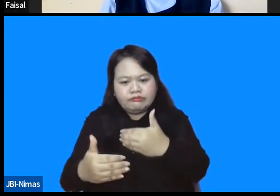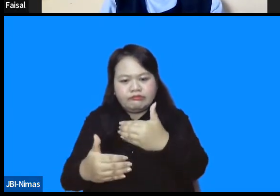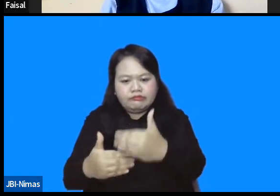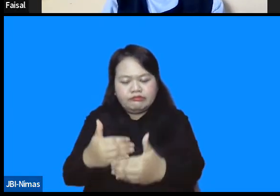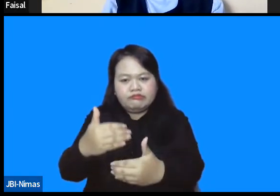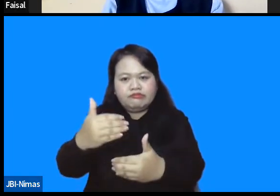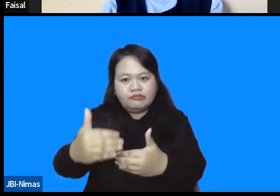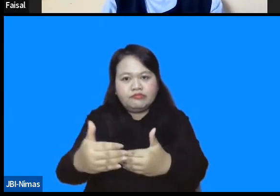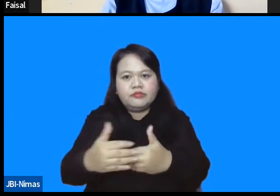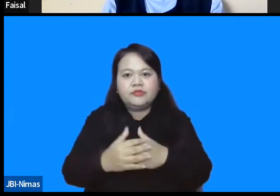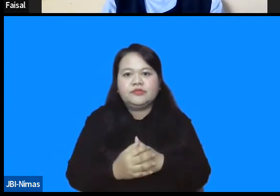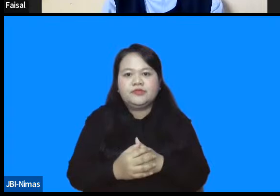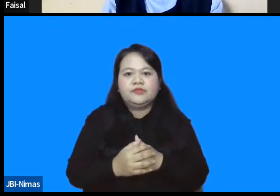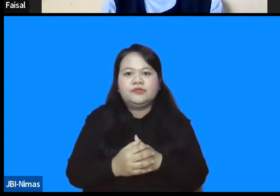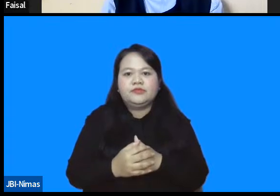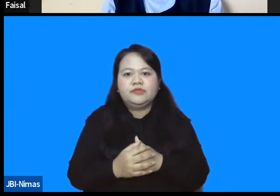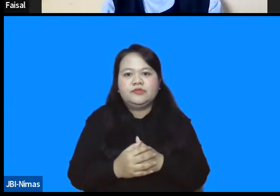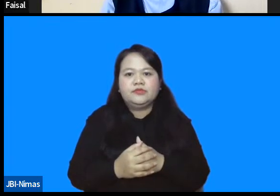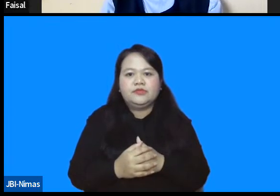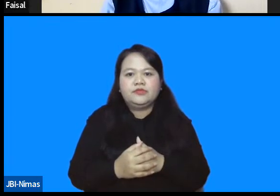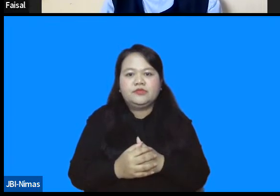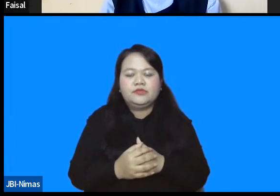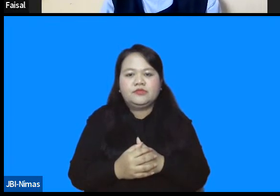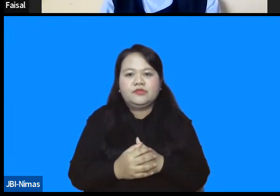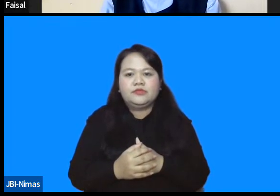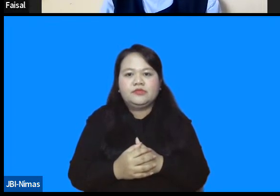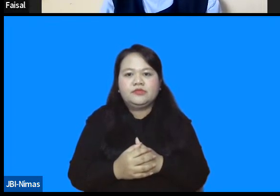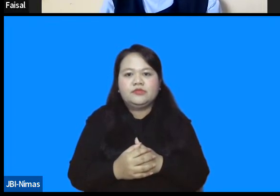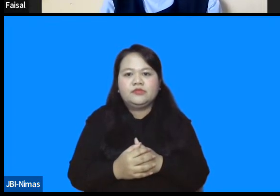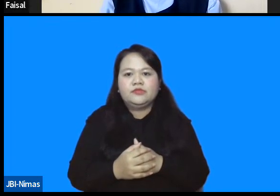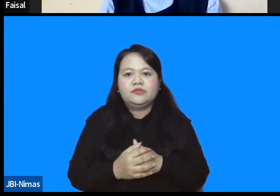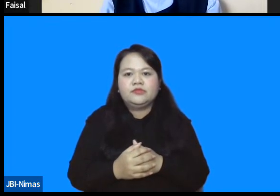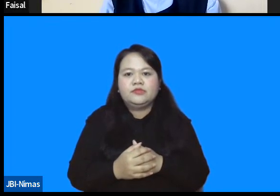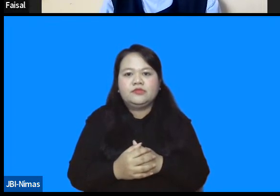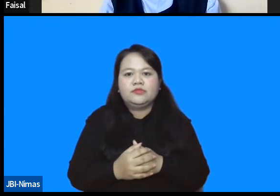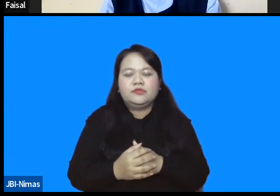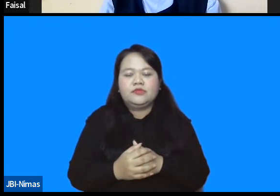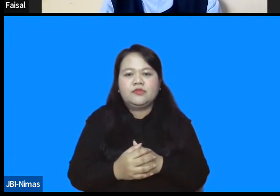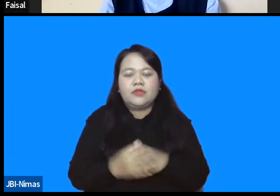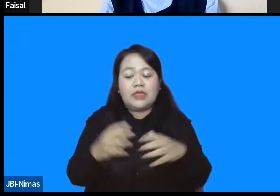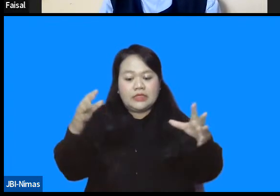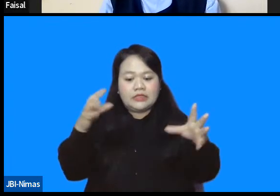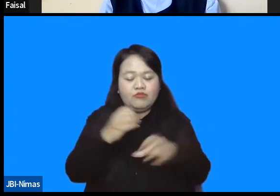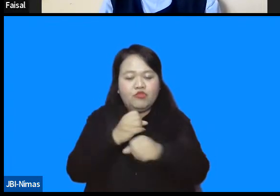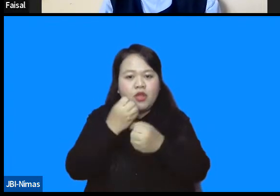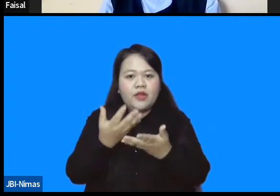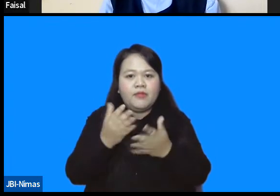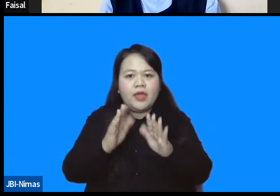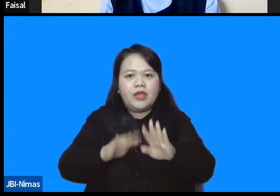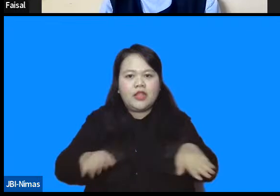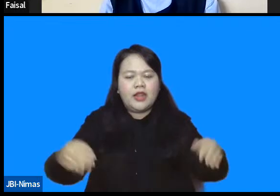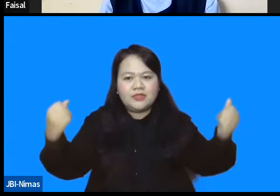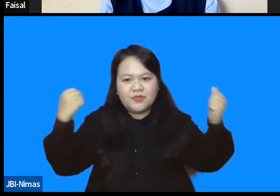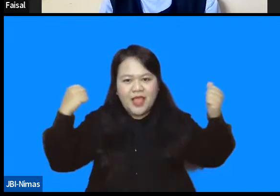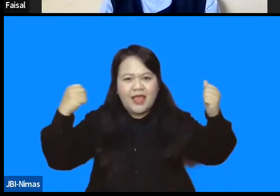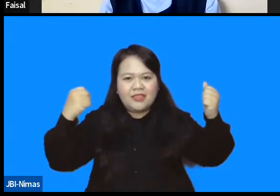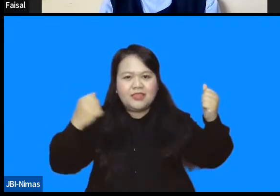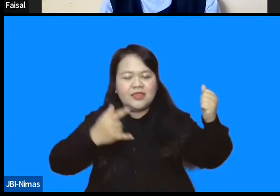ya, satu indikator yang Bunda simpulkan bahwa anak-anak itu semangat gitu